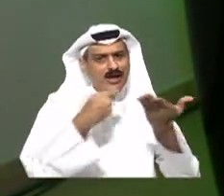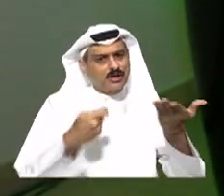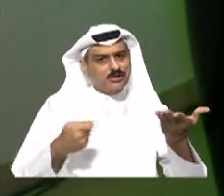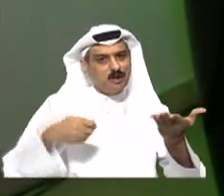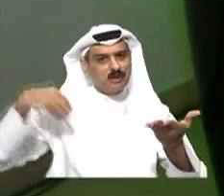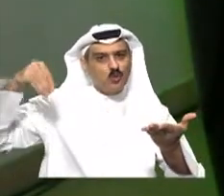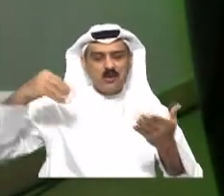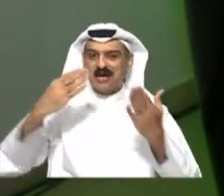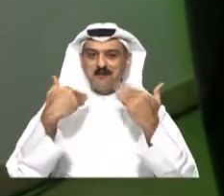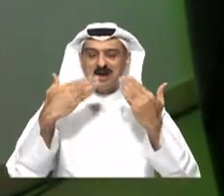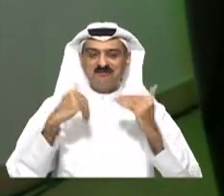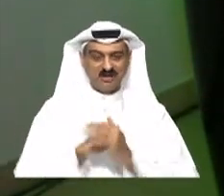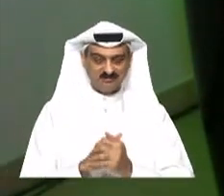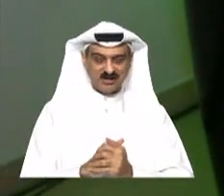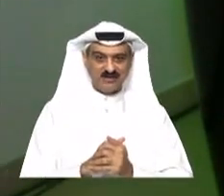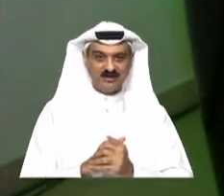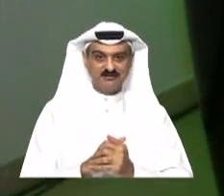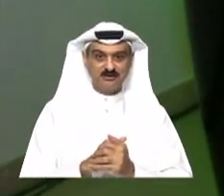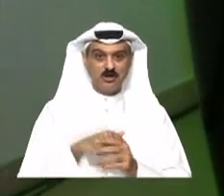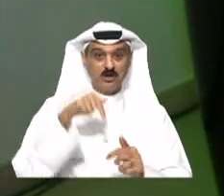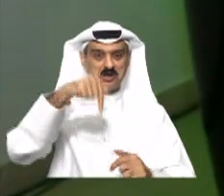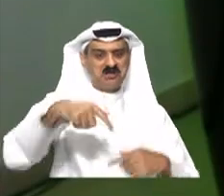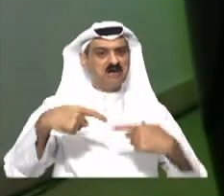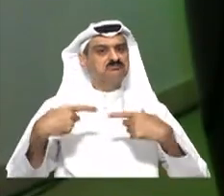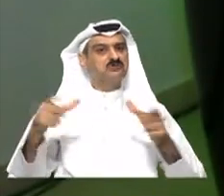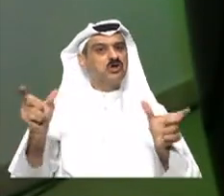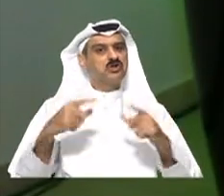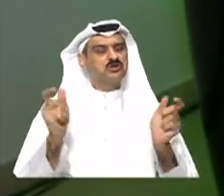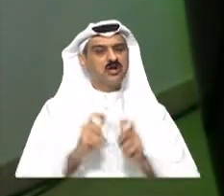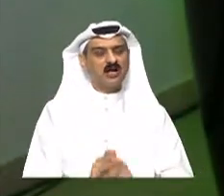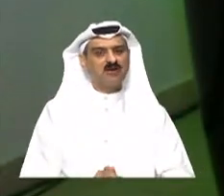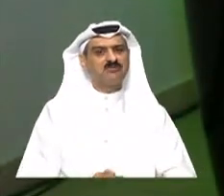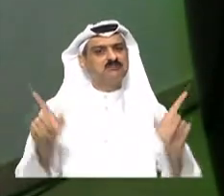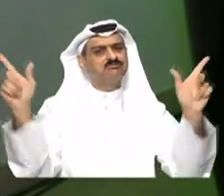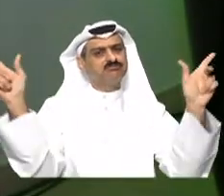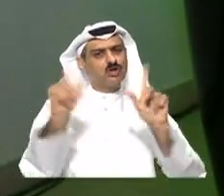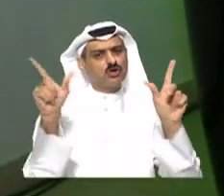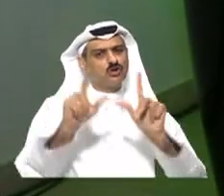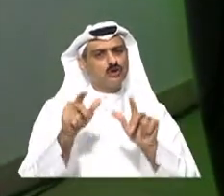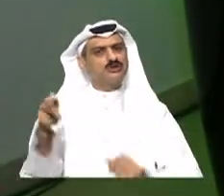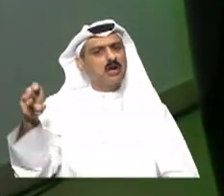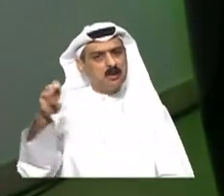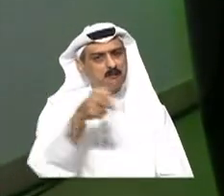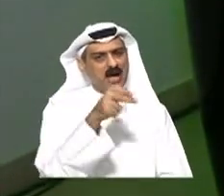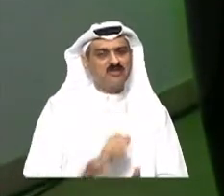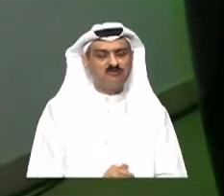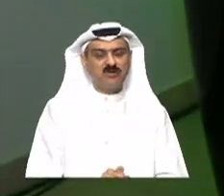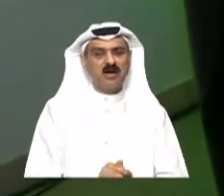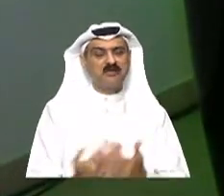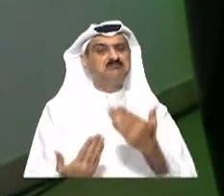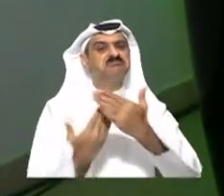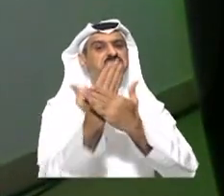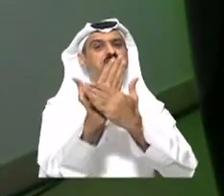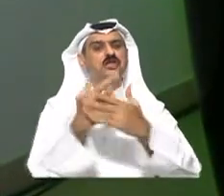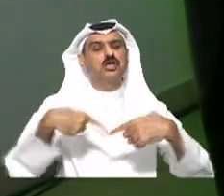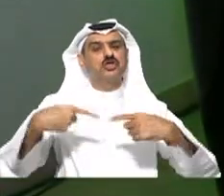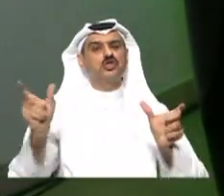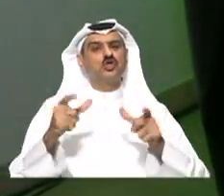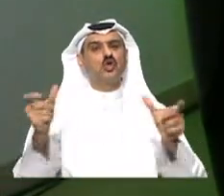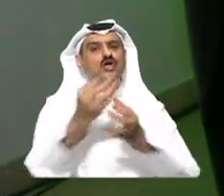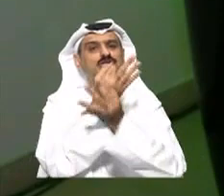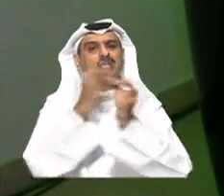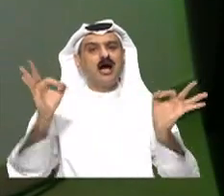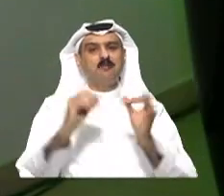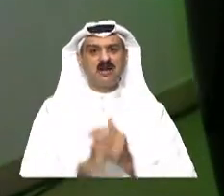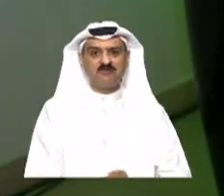الأوراق والولوج إلى تقنيات البث التلفزيوني، تقنيات التحرير. كل الأمور